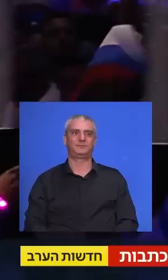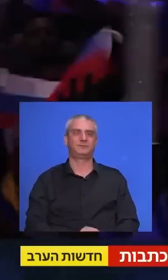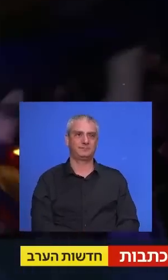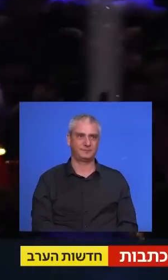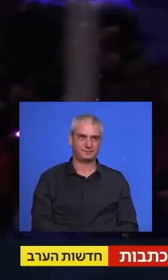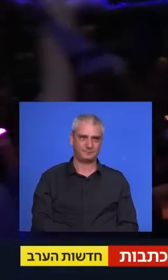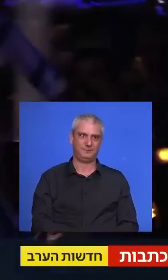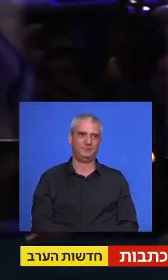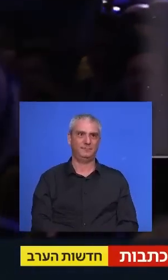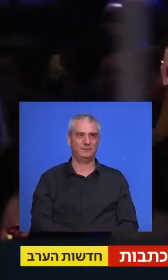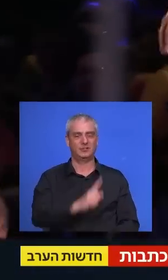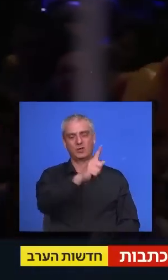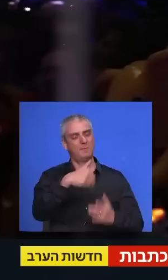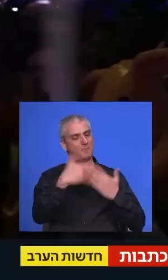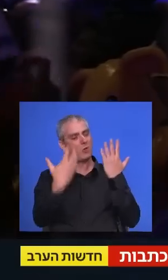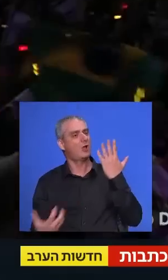שם עולה הבור.